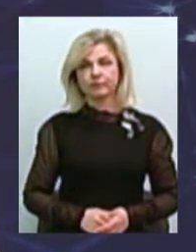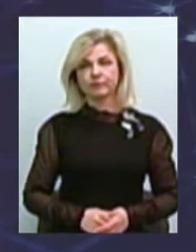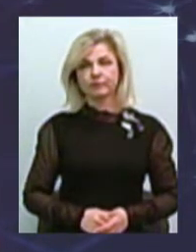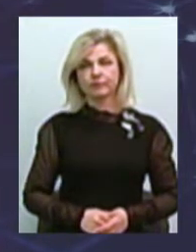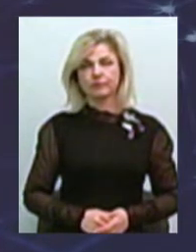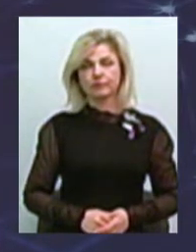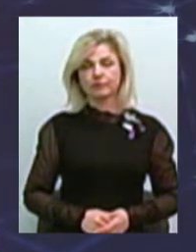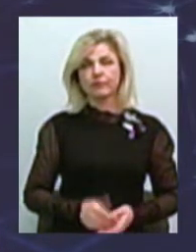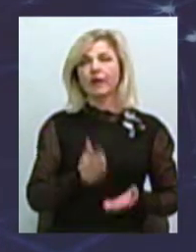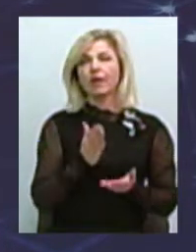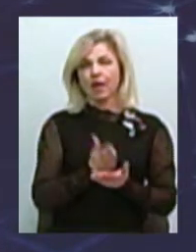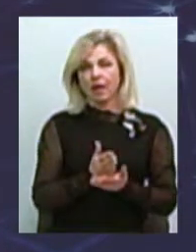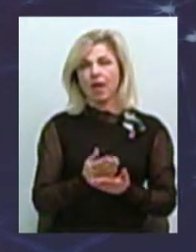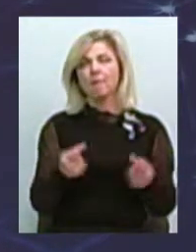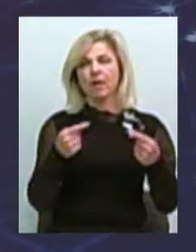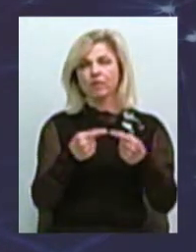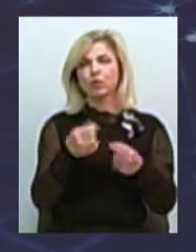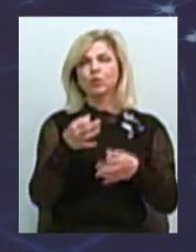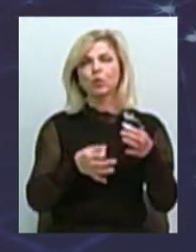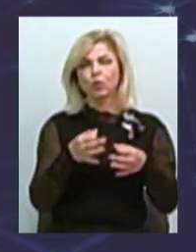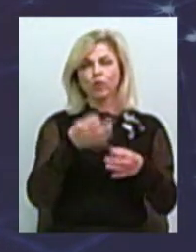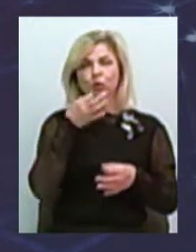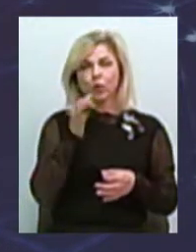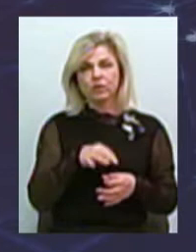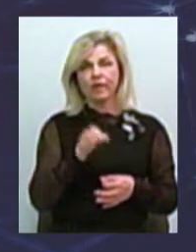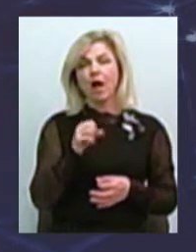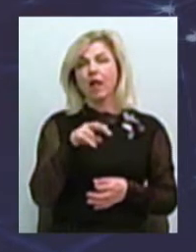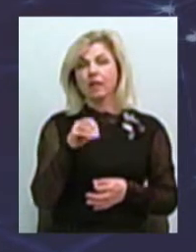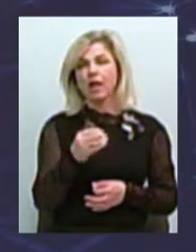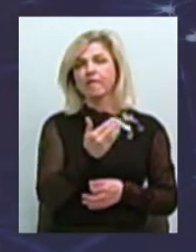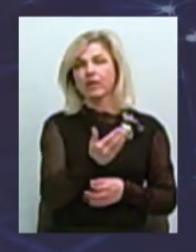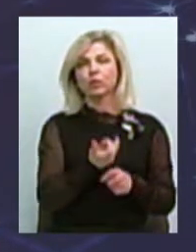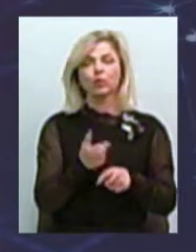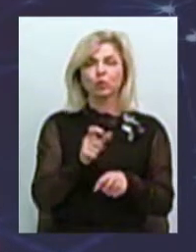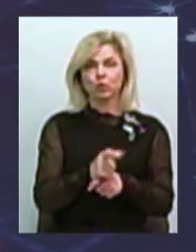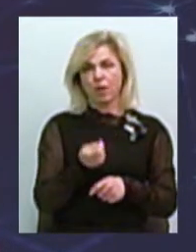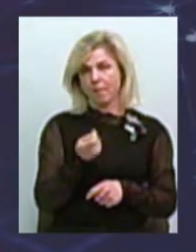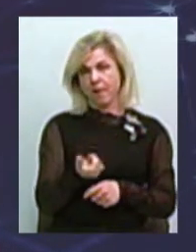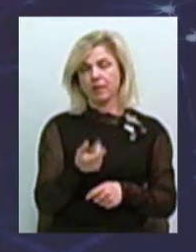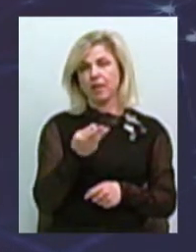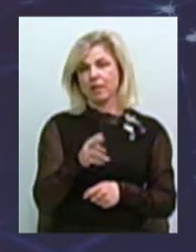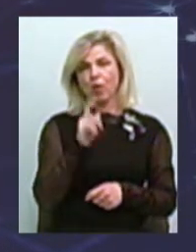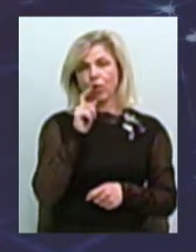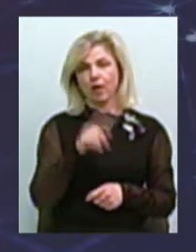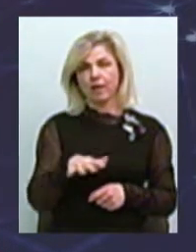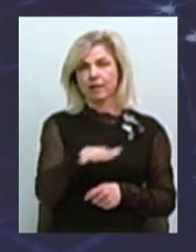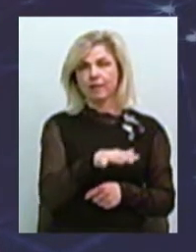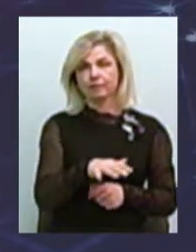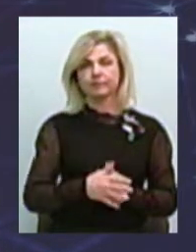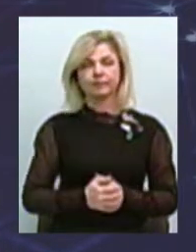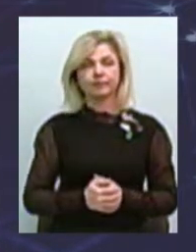Є вже певний судовий досвід, але він дуже-дуже-дуже малий для України, тому